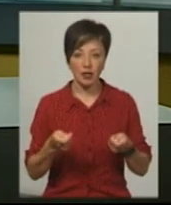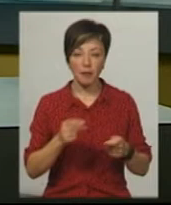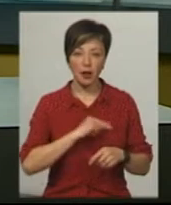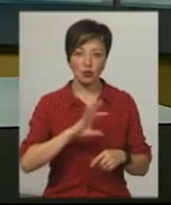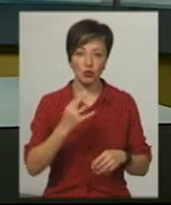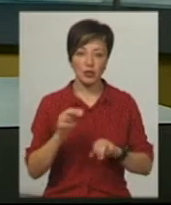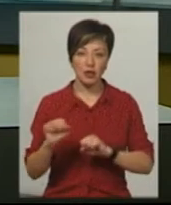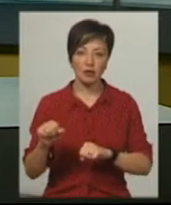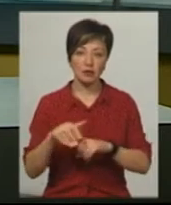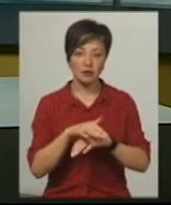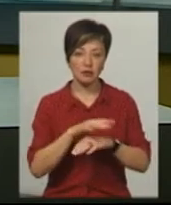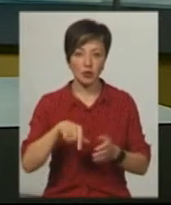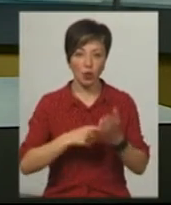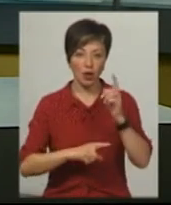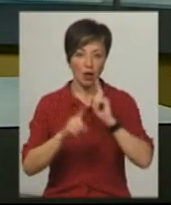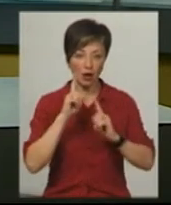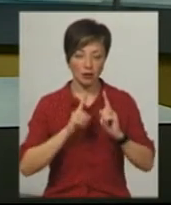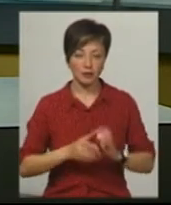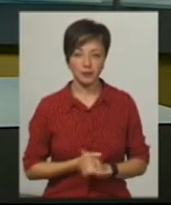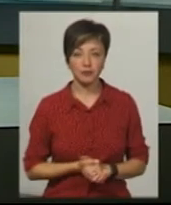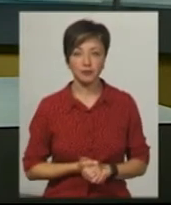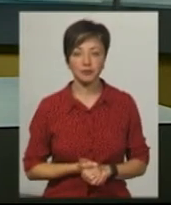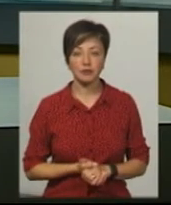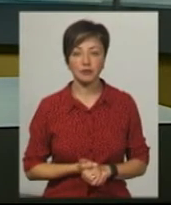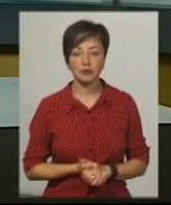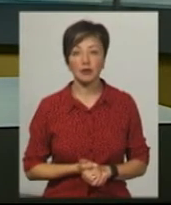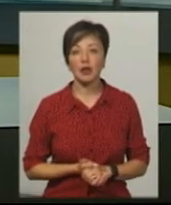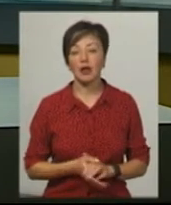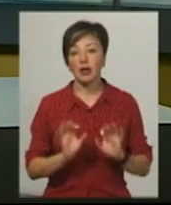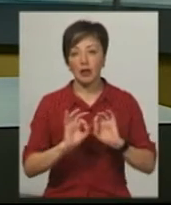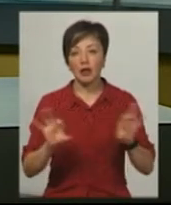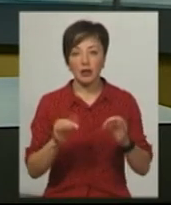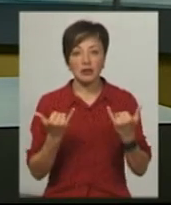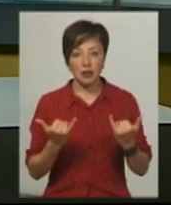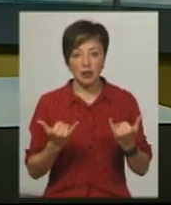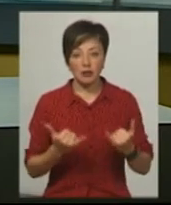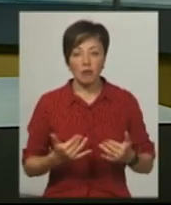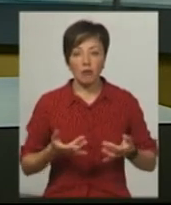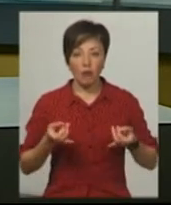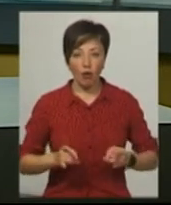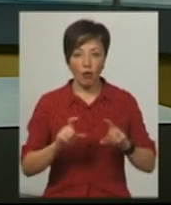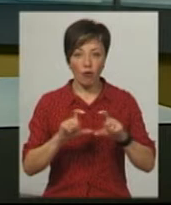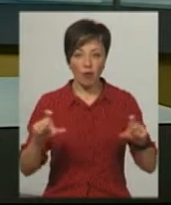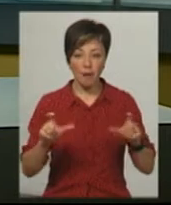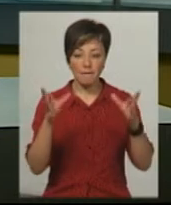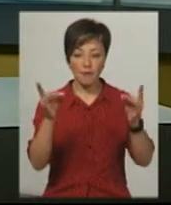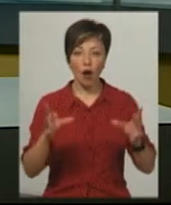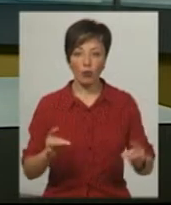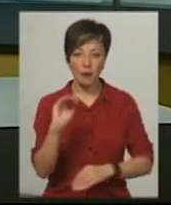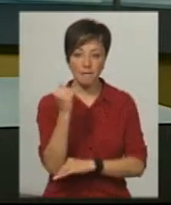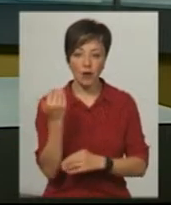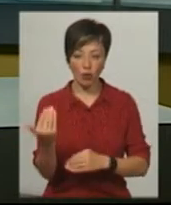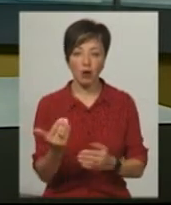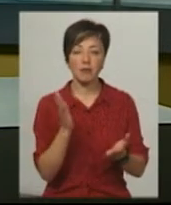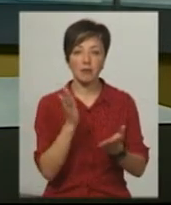праці соціального захисту Хмельницької міської ради Слов'ян Воронецький. За його словами, наразі пологовий пакунками малюка забезпечений і